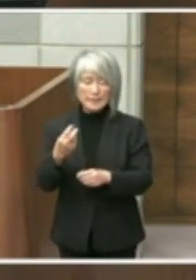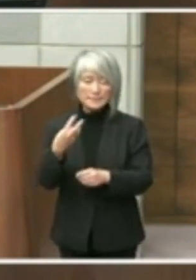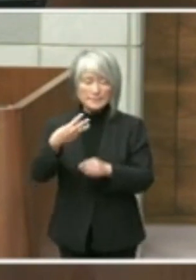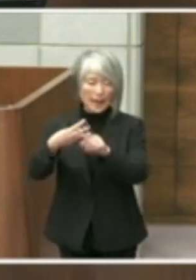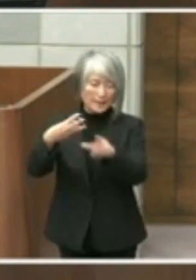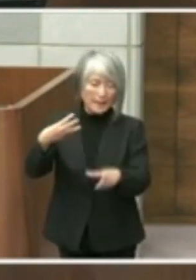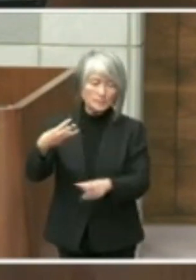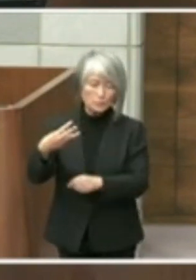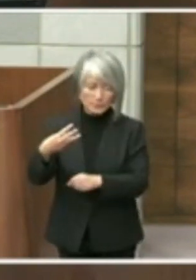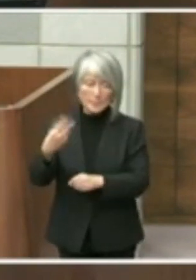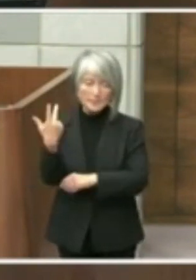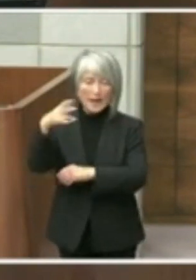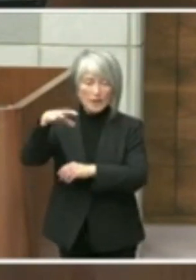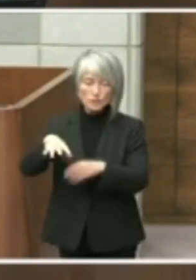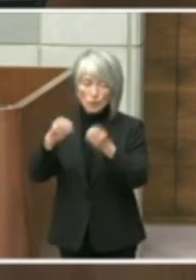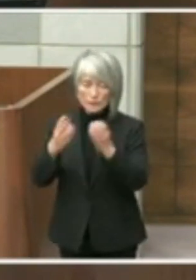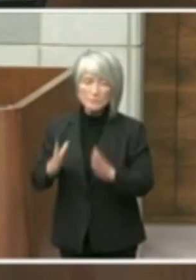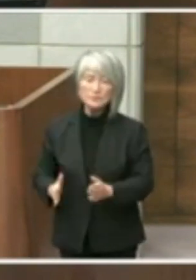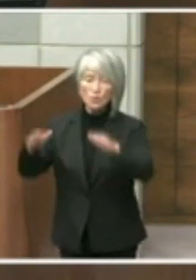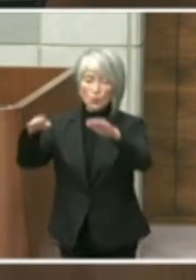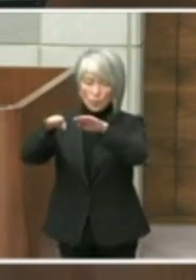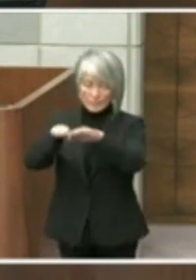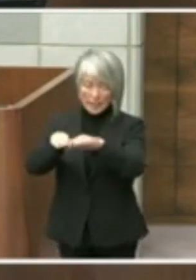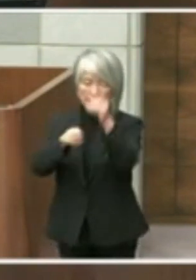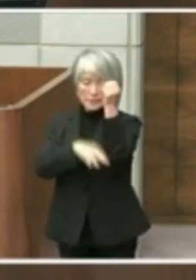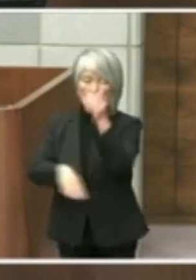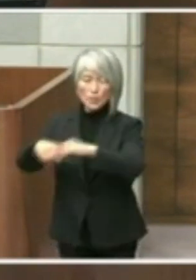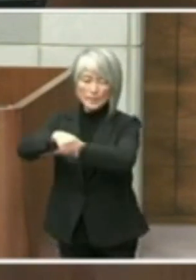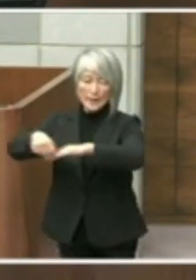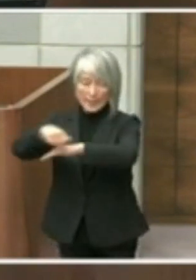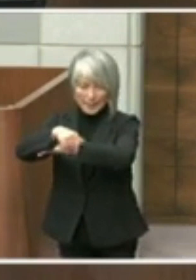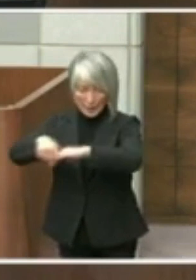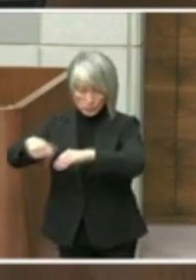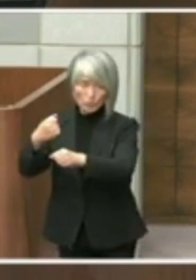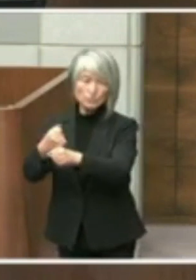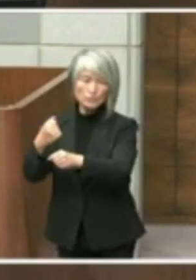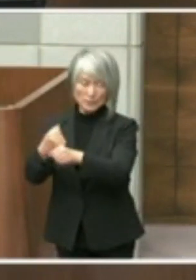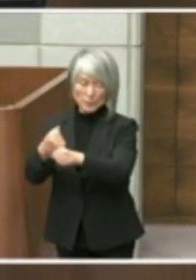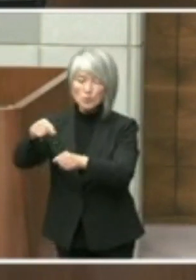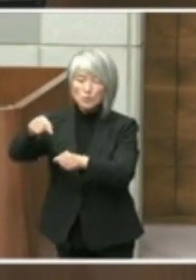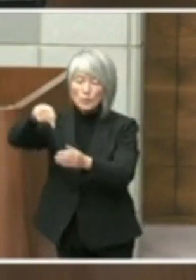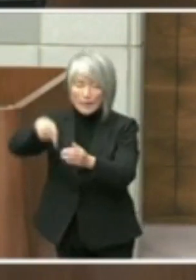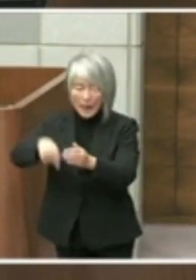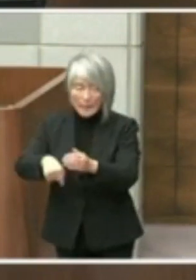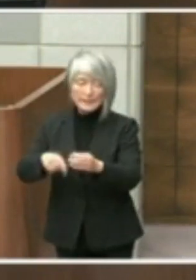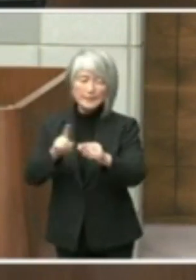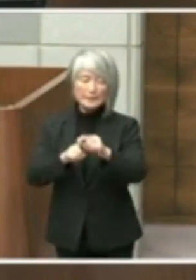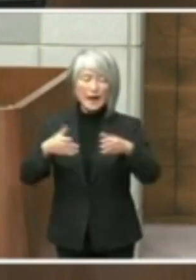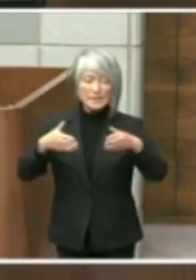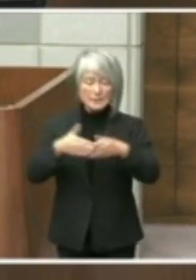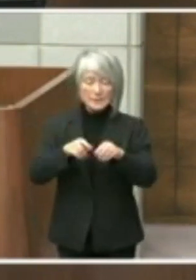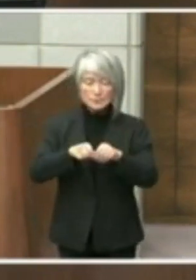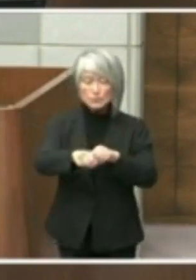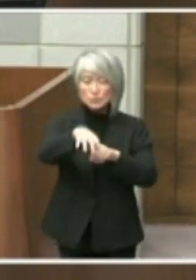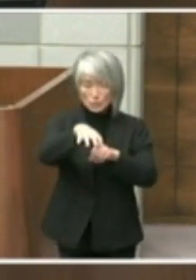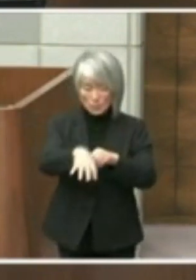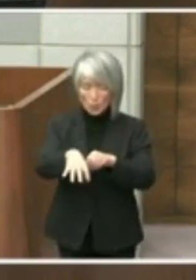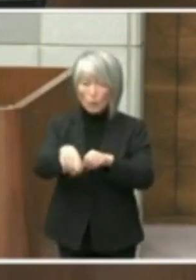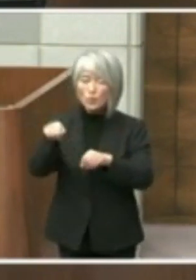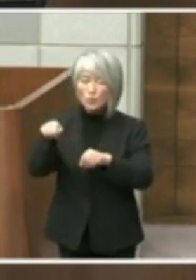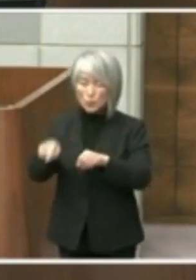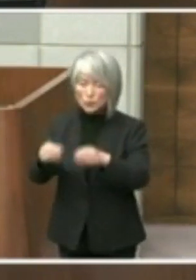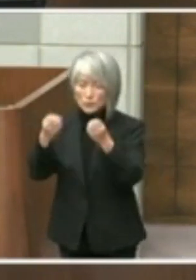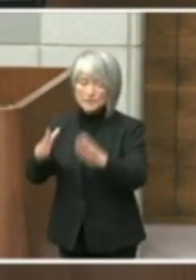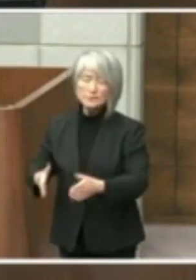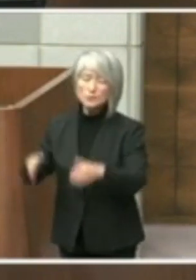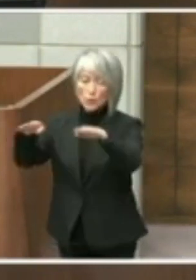新庁舎建設基本計画が策定され、この計画の中で、中崎文書についても、市役所新庁舎と合わせ